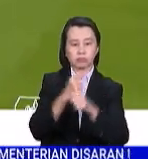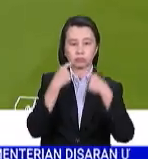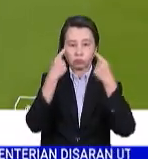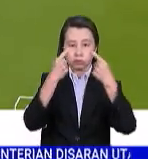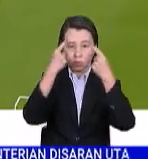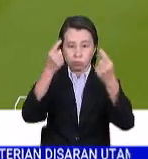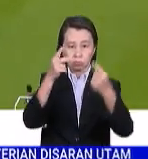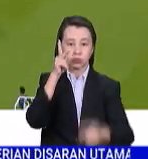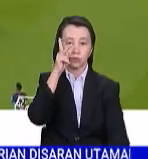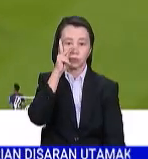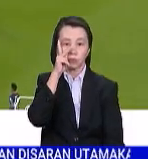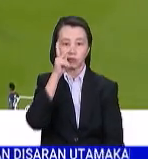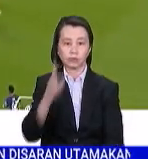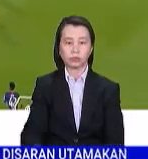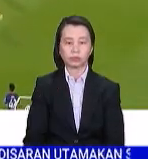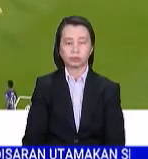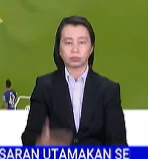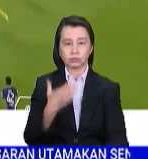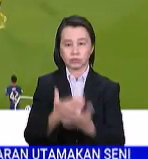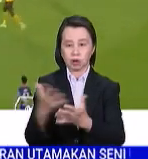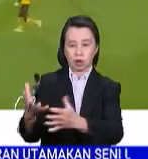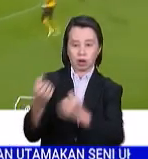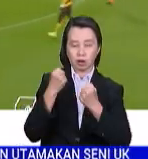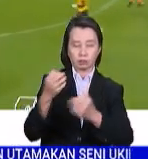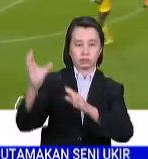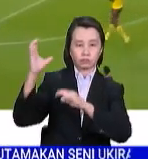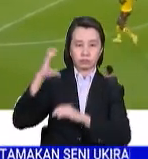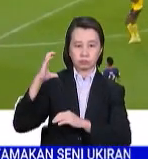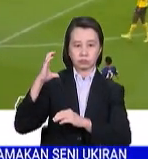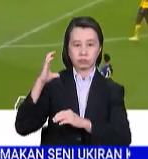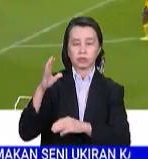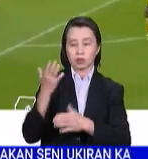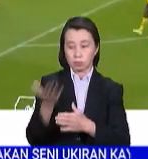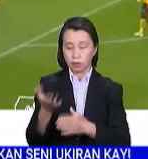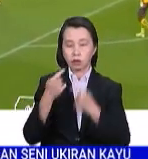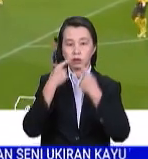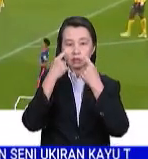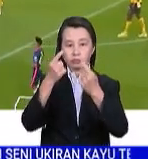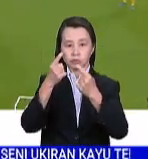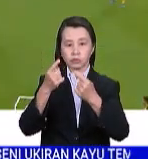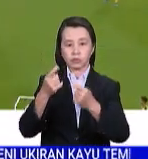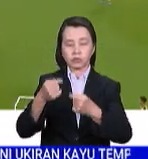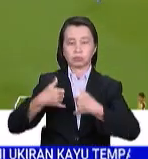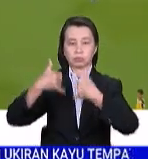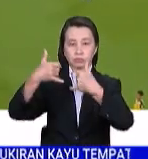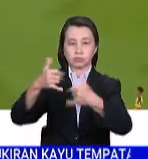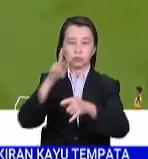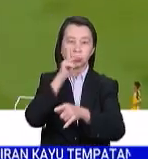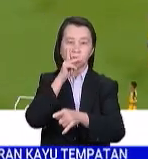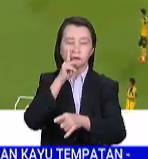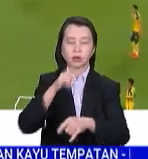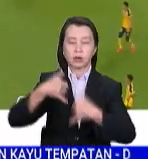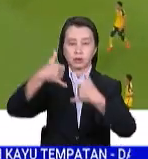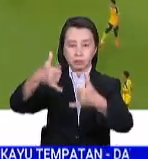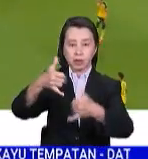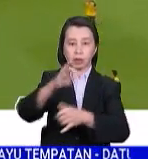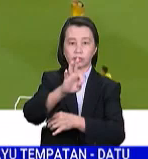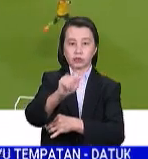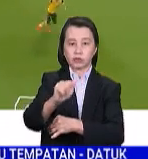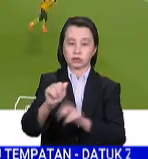kejayaan buat Kedah. Sebaik menggalas tugas kejurulatihan, beliau berjaya menjulang Kedah sebagai juara Piala FA